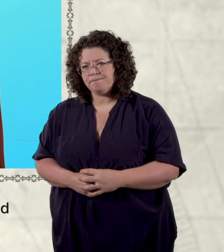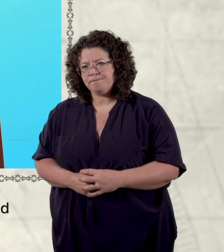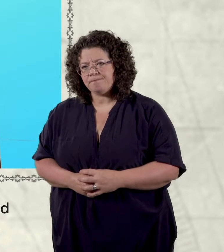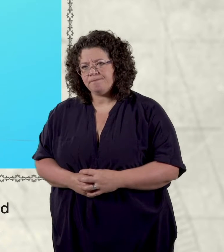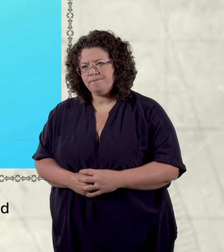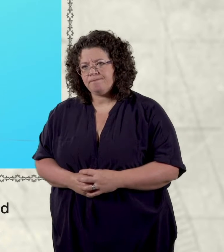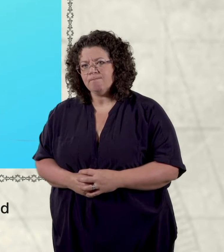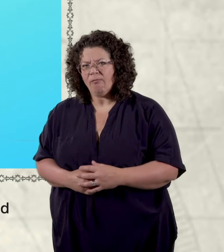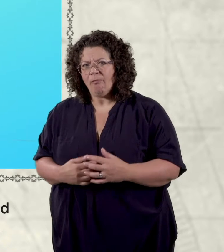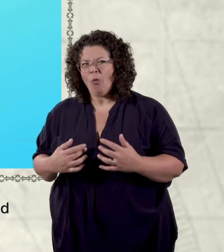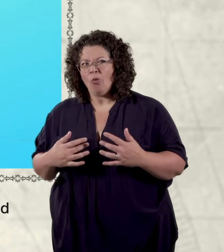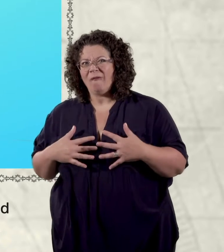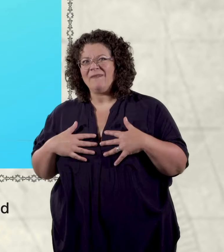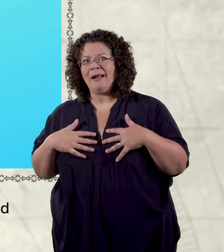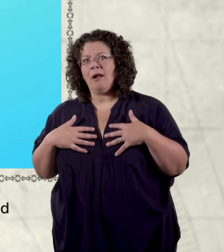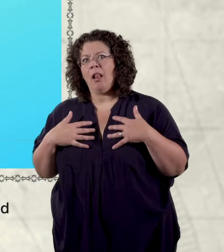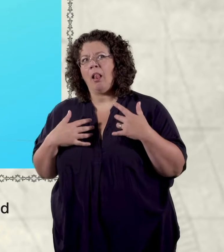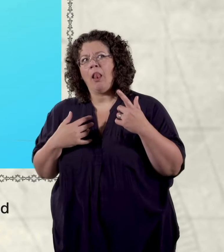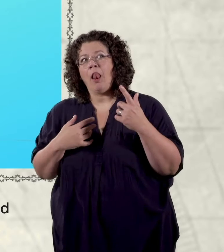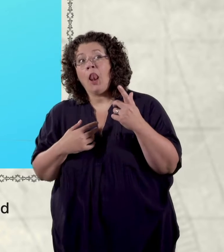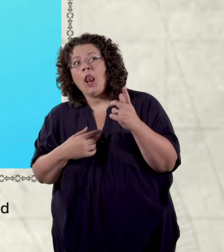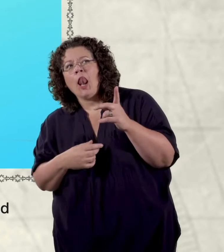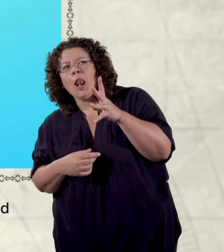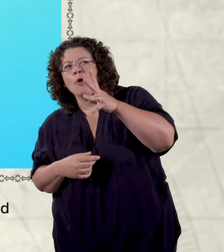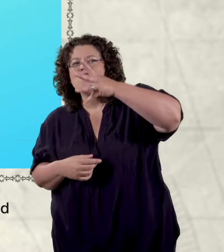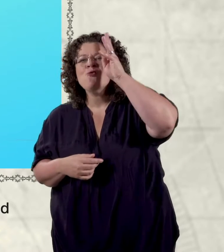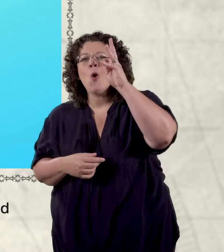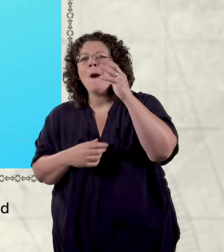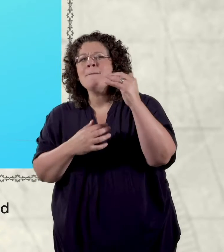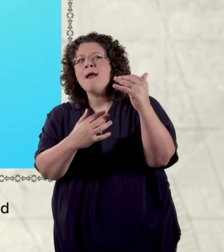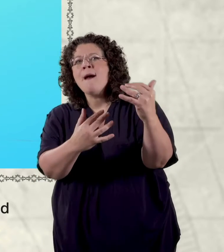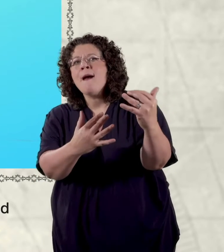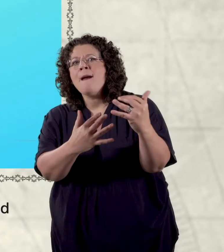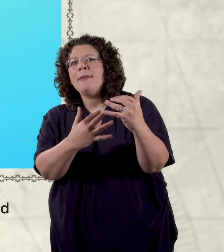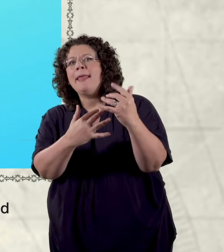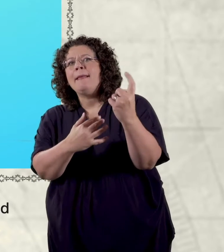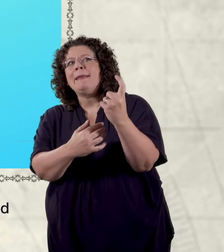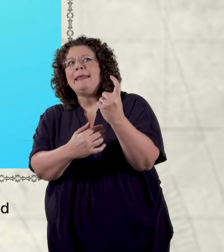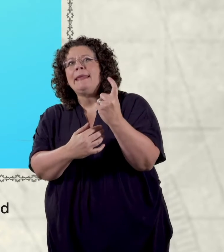Oedden ni bron iawn yn medru clywed y Rhufeiniaid yn dod tuag ato ni.